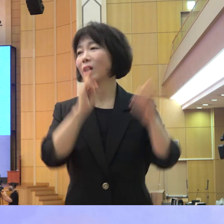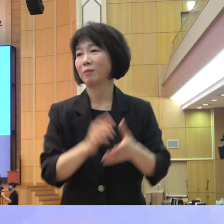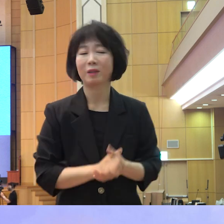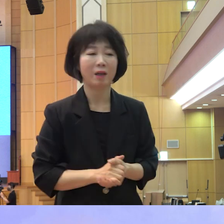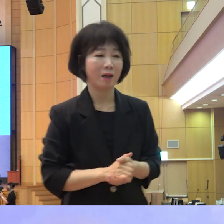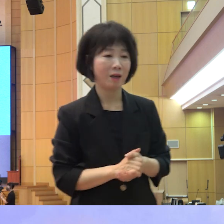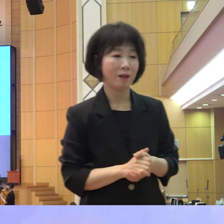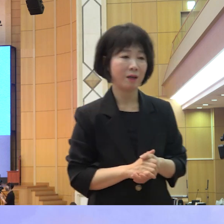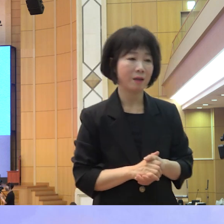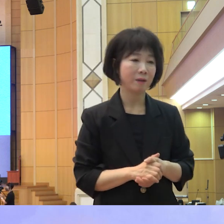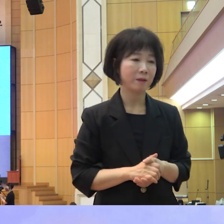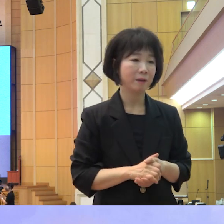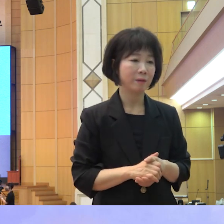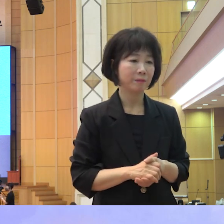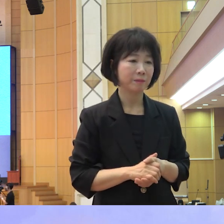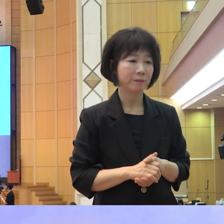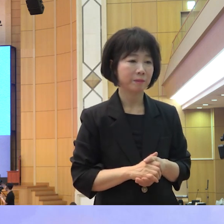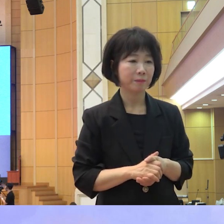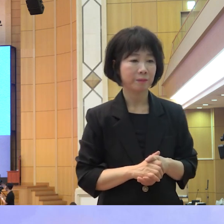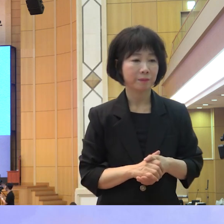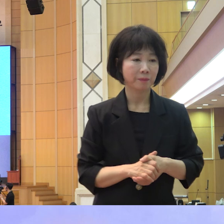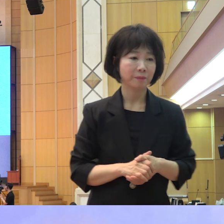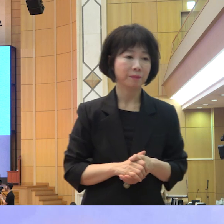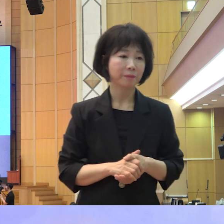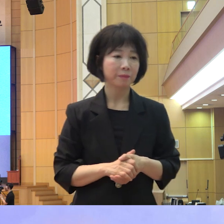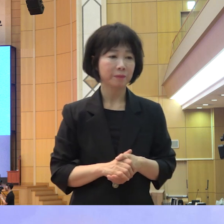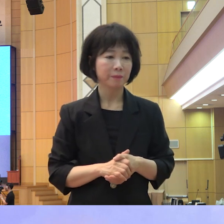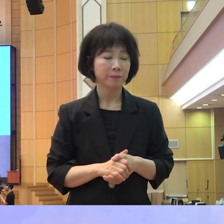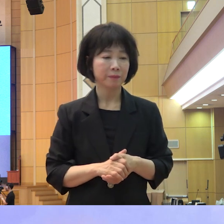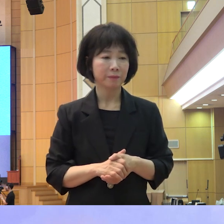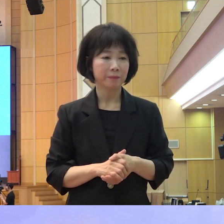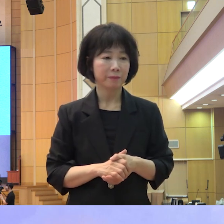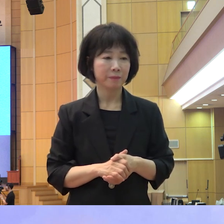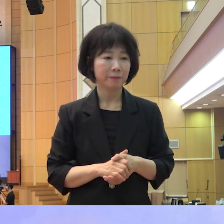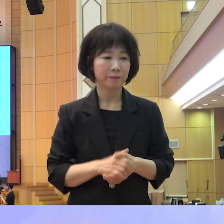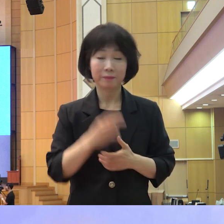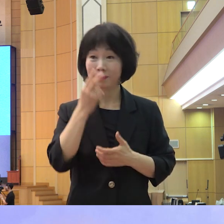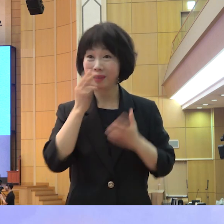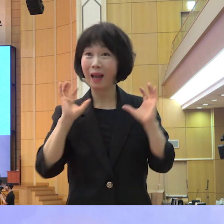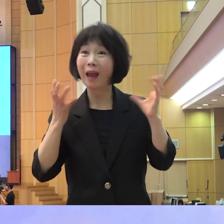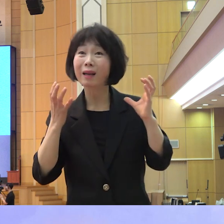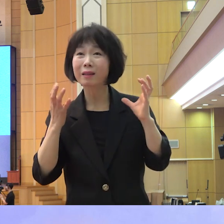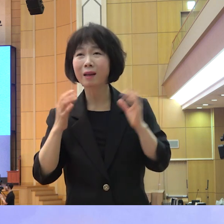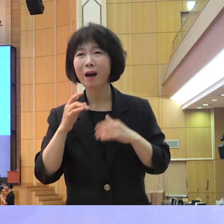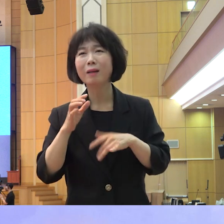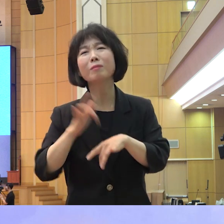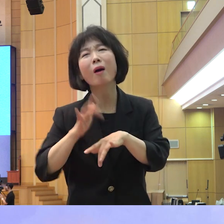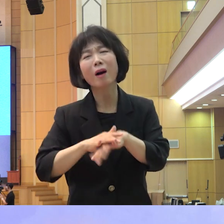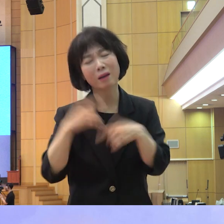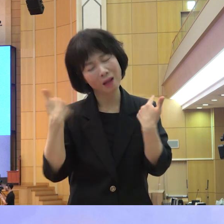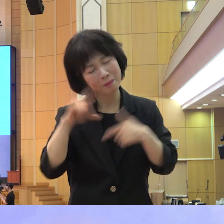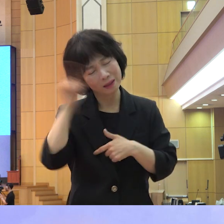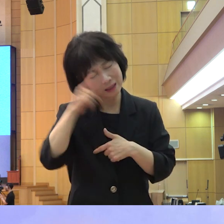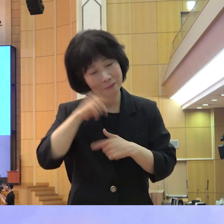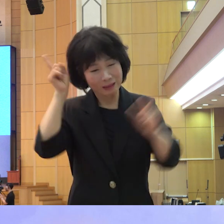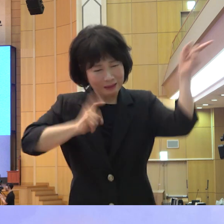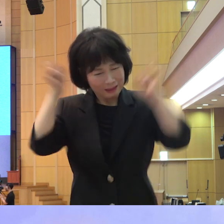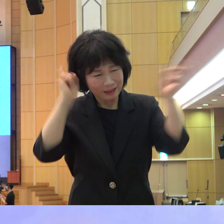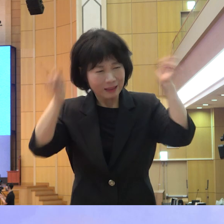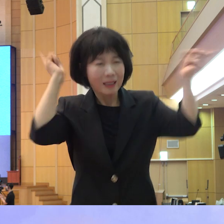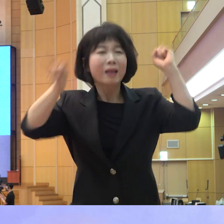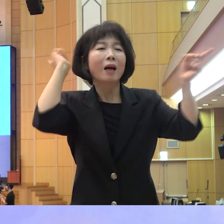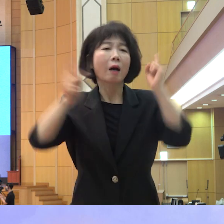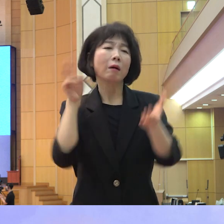정자세로 책을 읽는 아이는 머리가 이상한 아이예요. 아이들은 원래 뛰고 놀고 하는 겁니다.